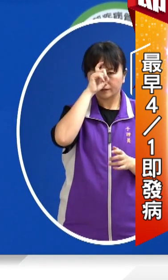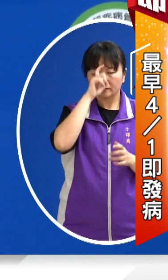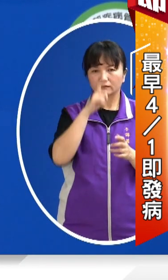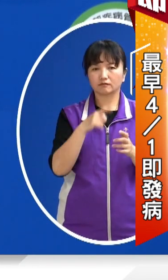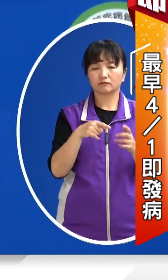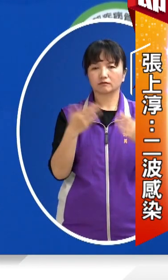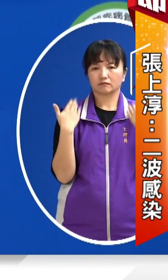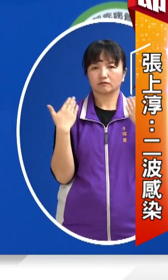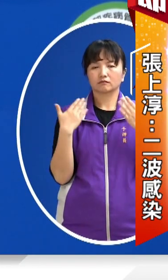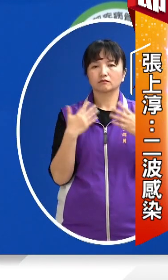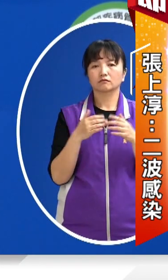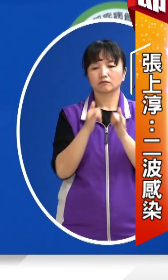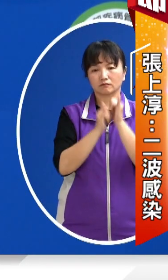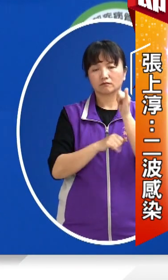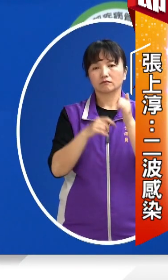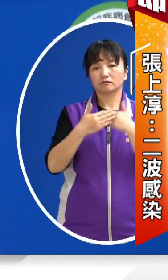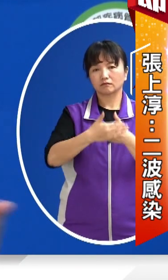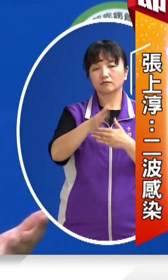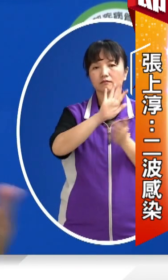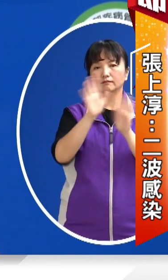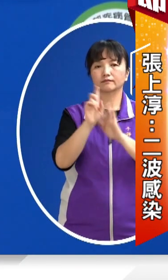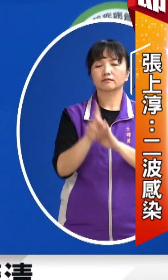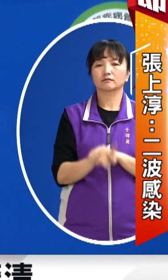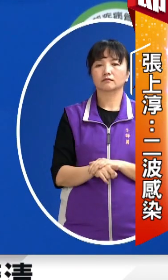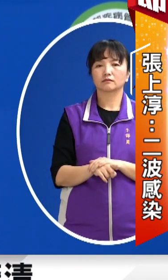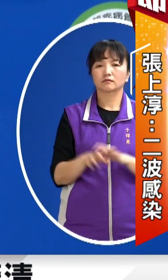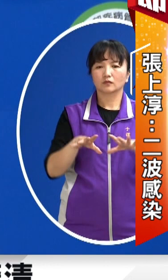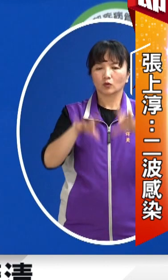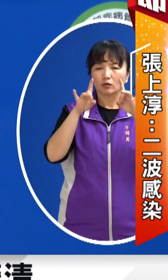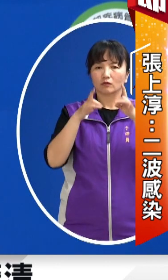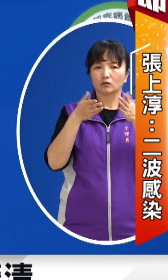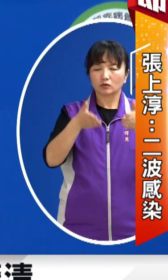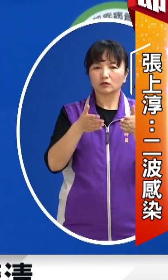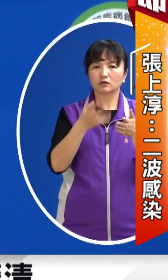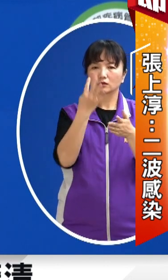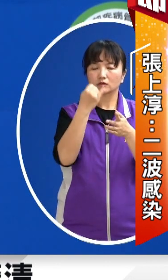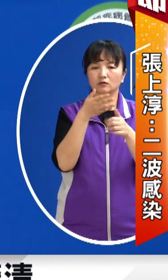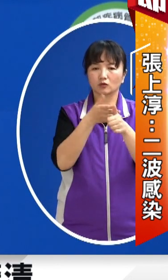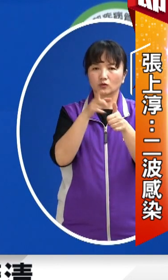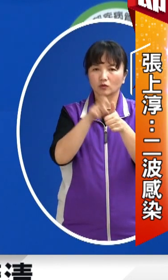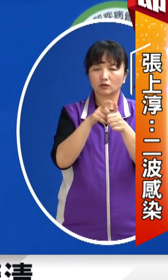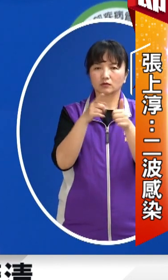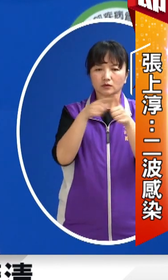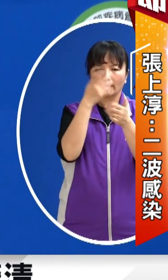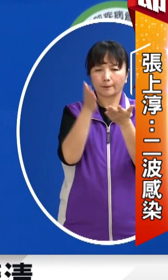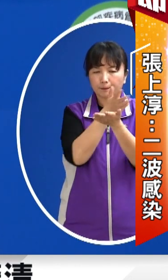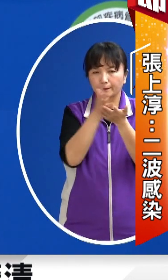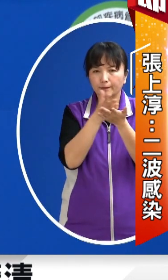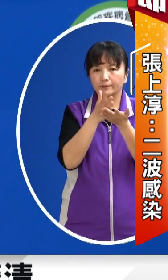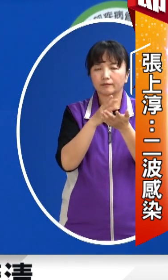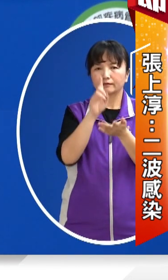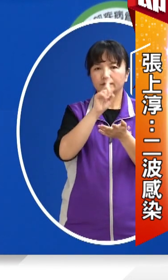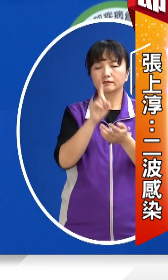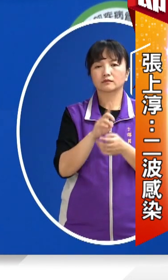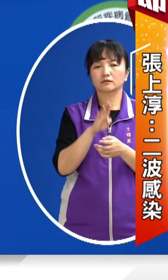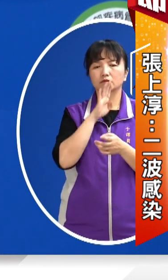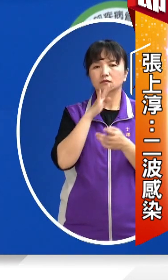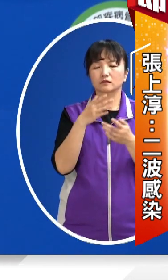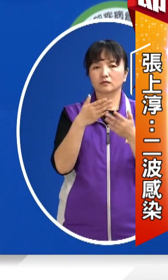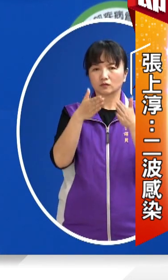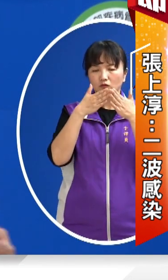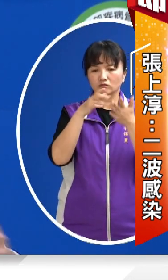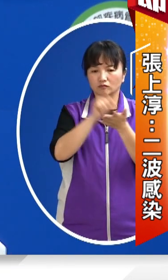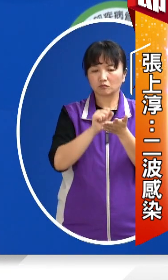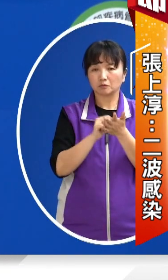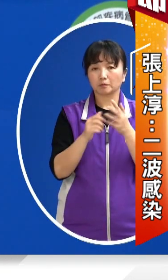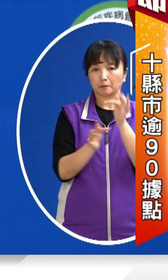更清楚。但初步我们当然针对几个我们比较关心的问题先去厘清，但是整个图像要清楚，